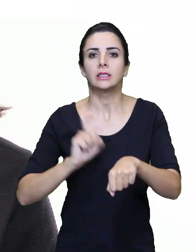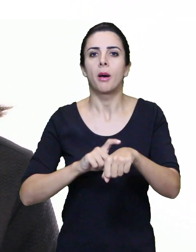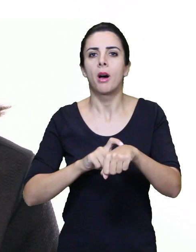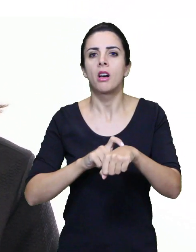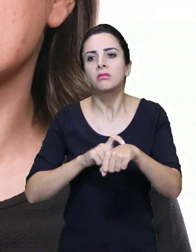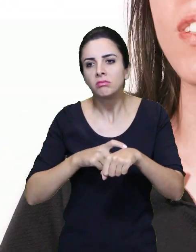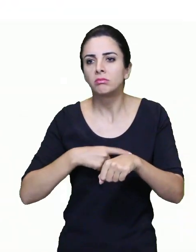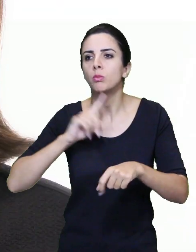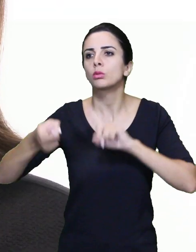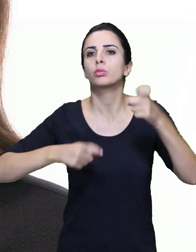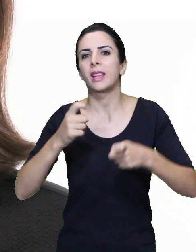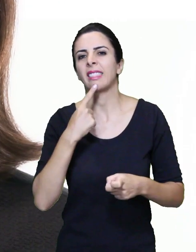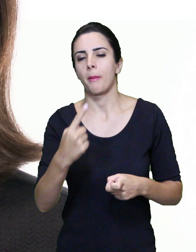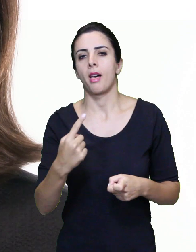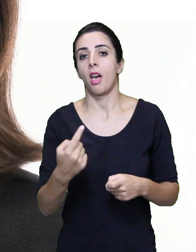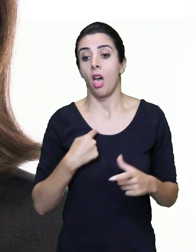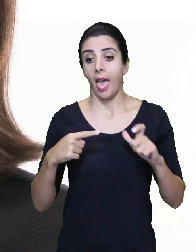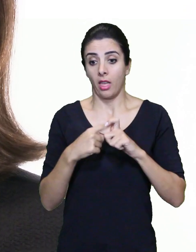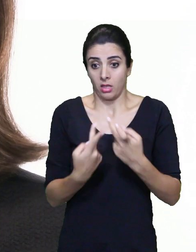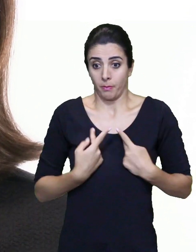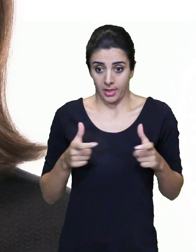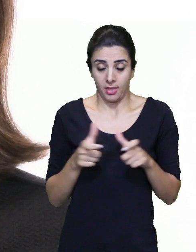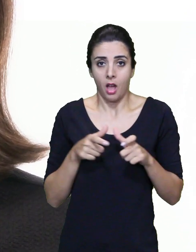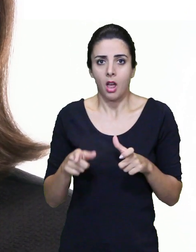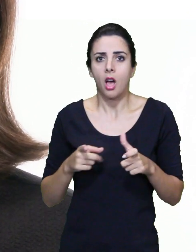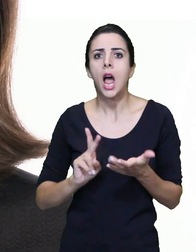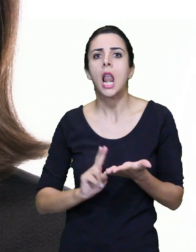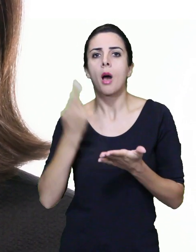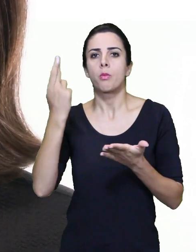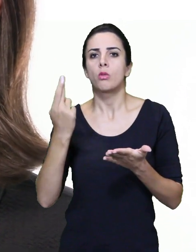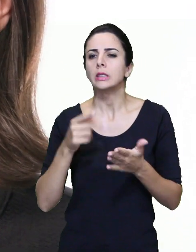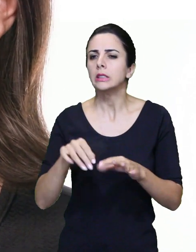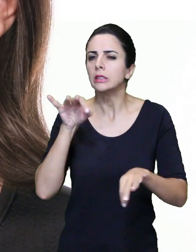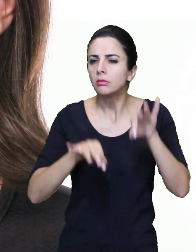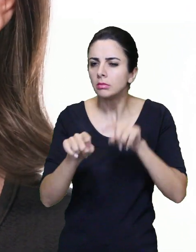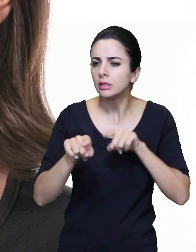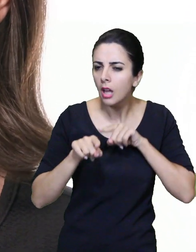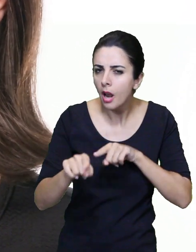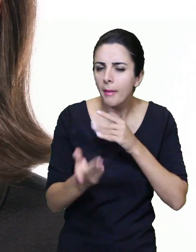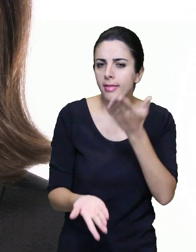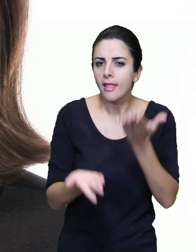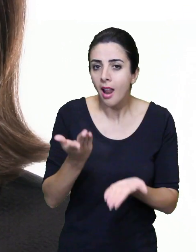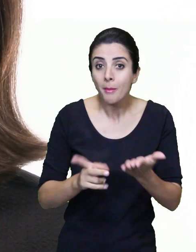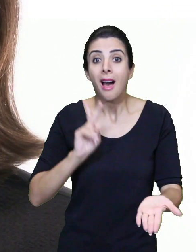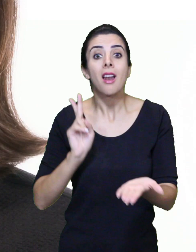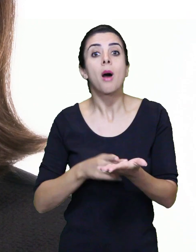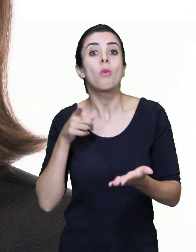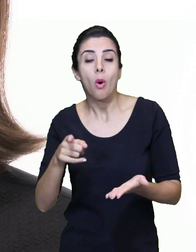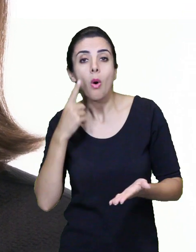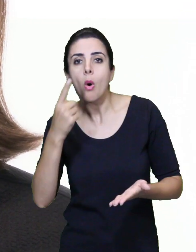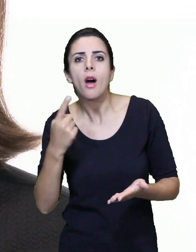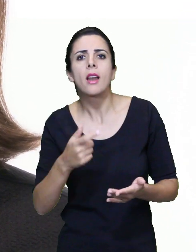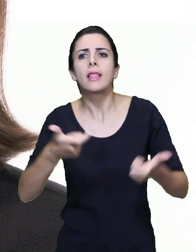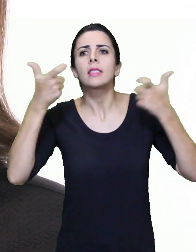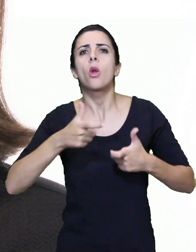ulaşabilmektir. Biz Ege'de olarak raporlama, izleme, değerlendirme ve bu raporların ilgili mercilere